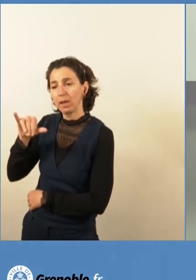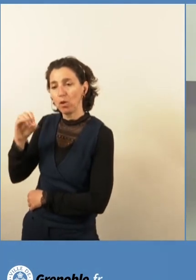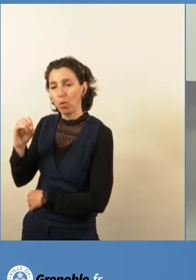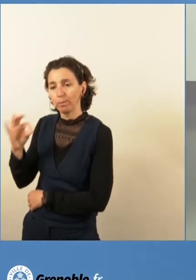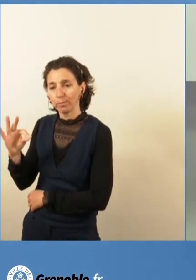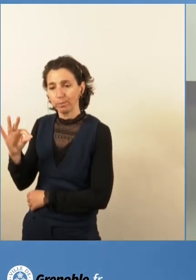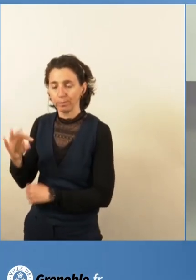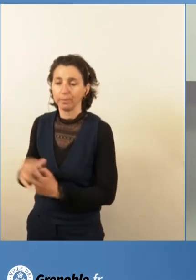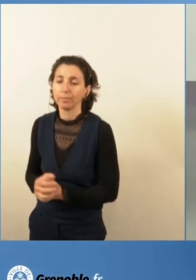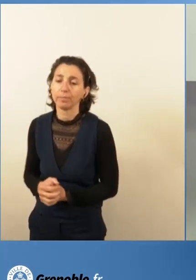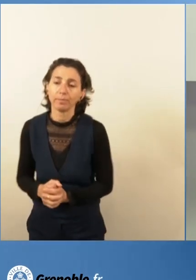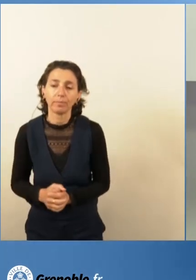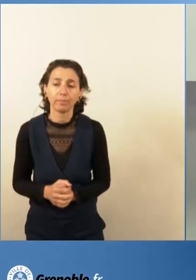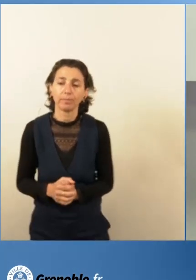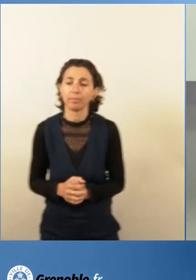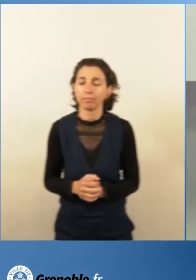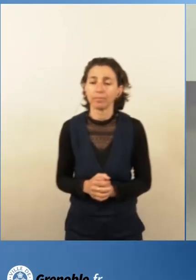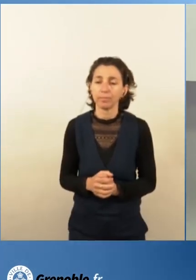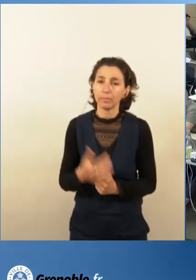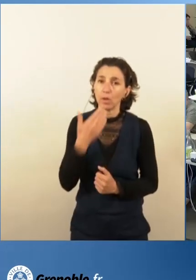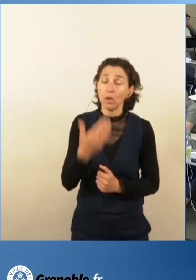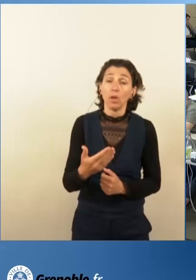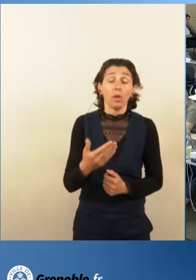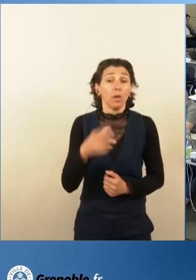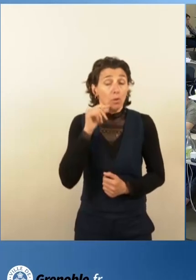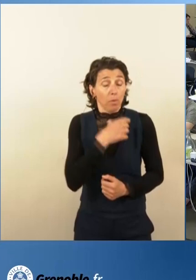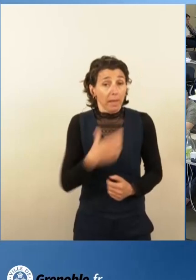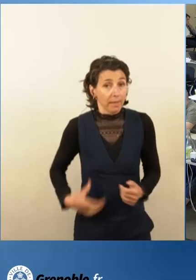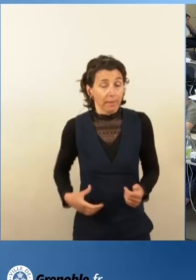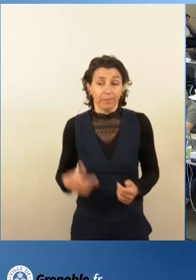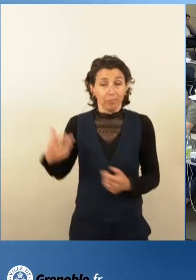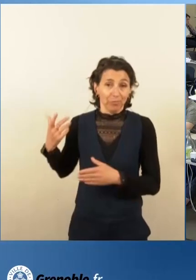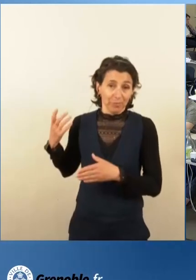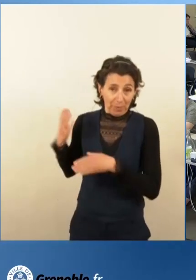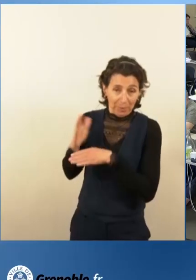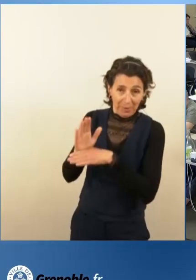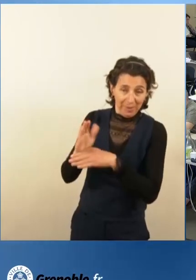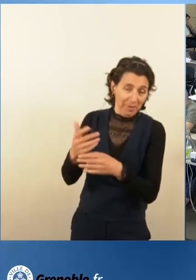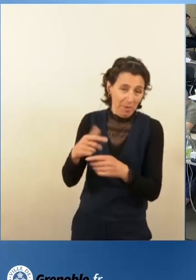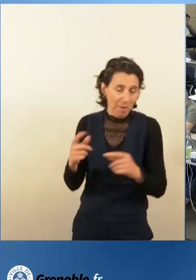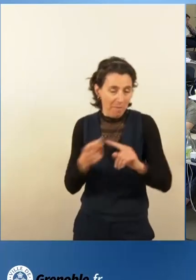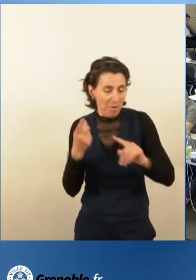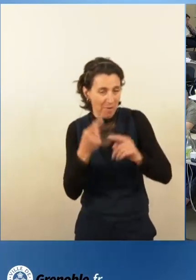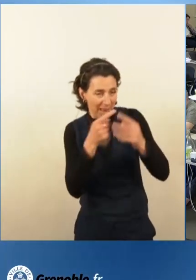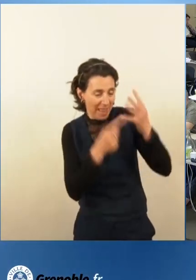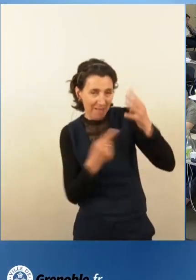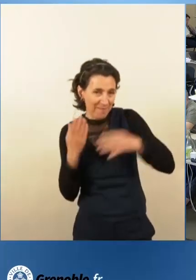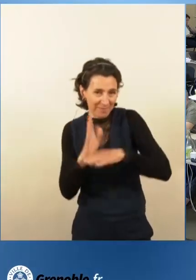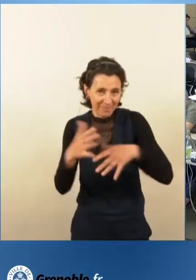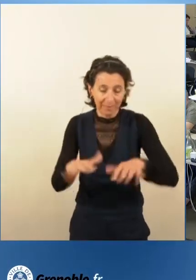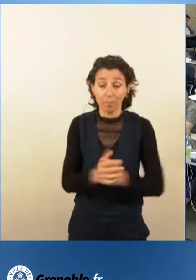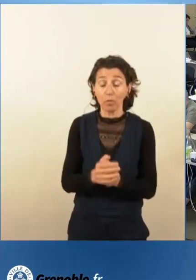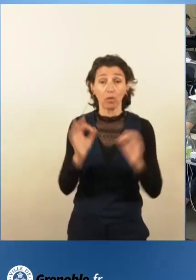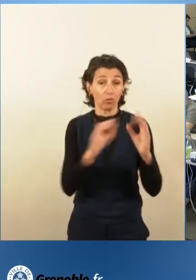oui merci Monsieur le Maire je vous en avez largement vous avez largement présenté les éléments essentiels effectivement cette délibération